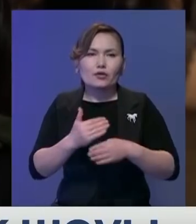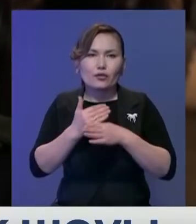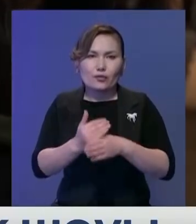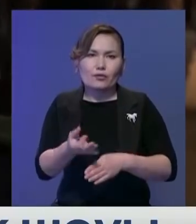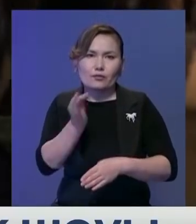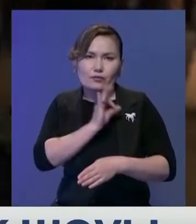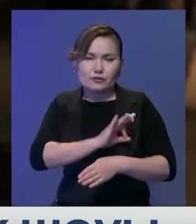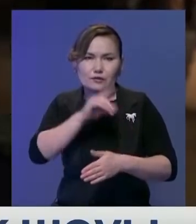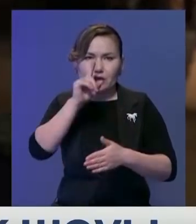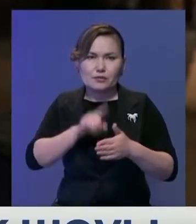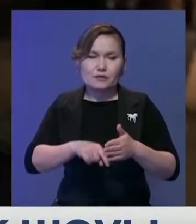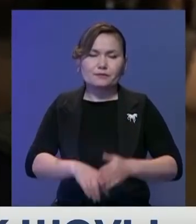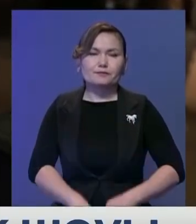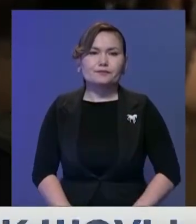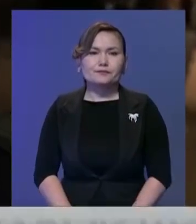деп сенеміз.